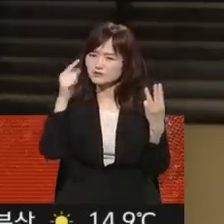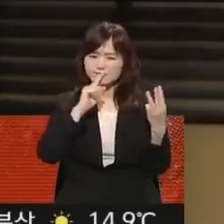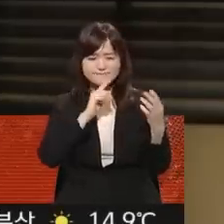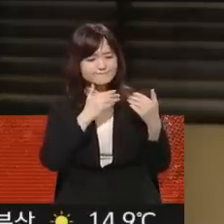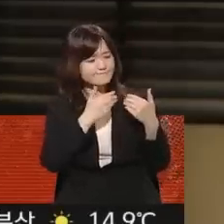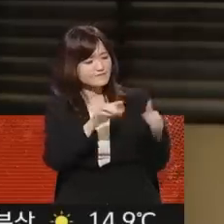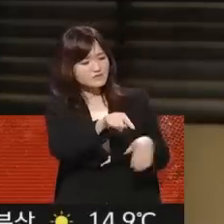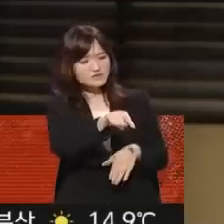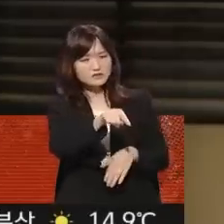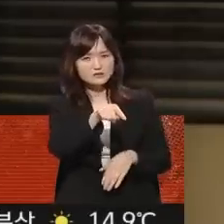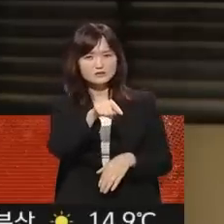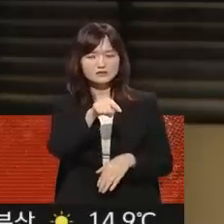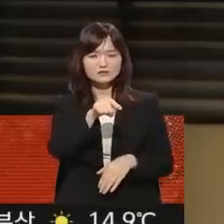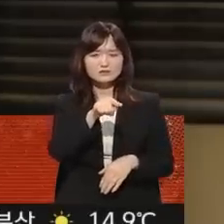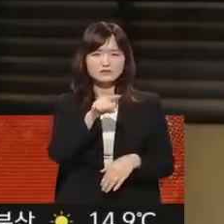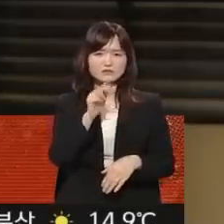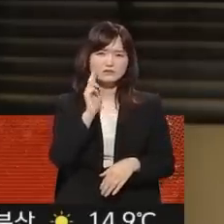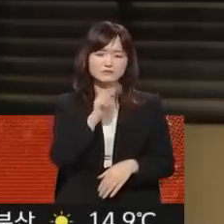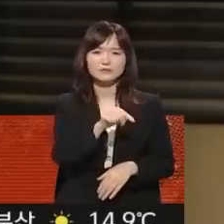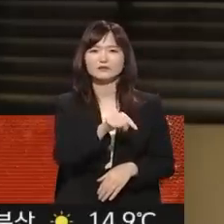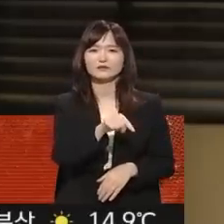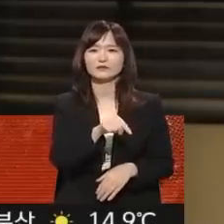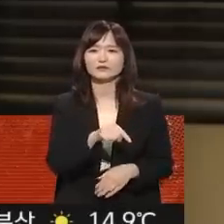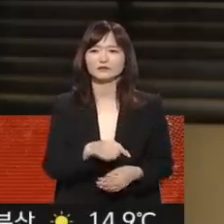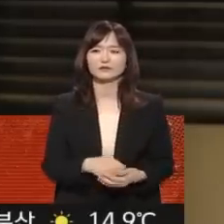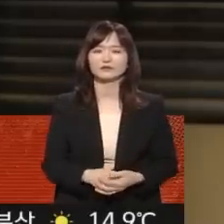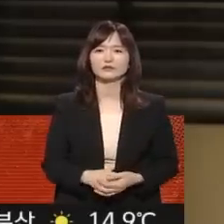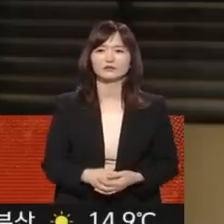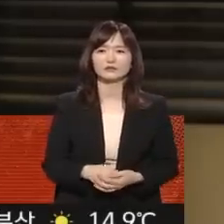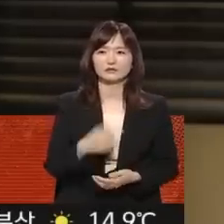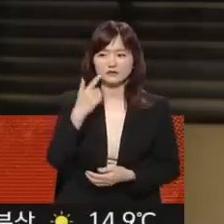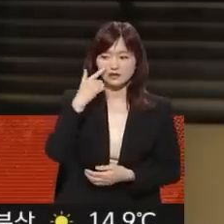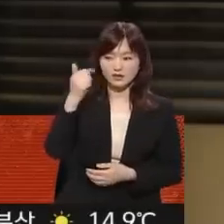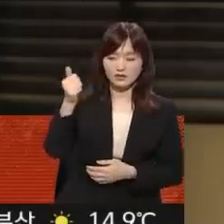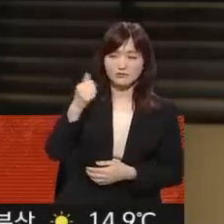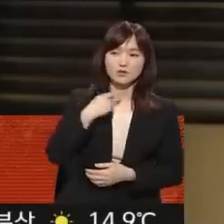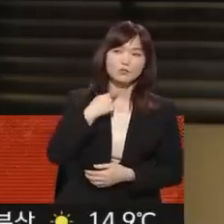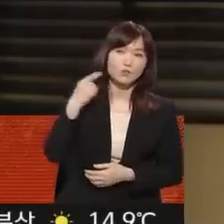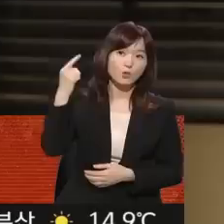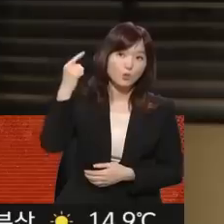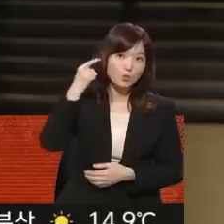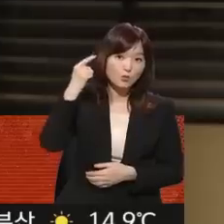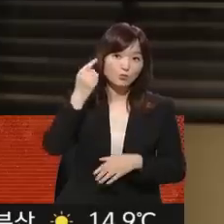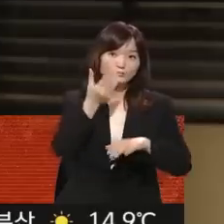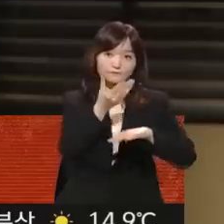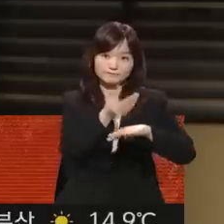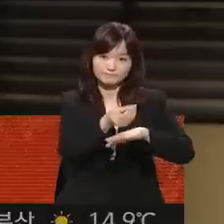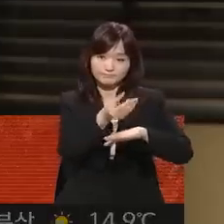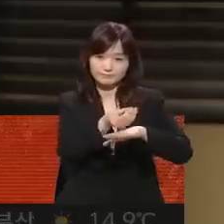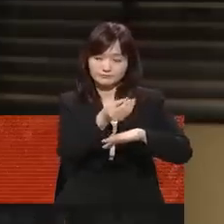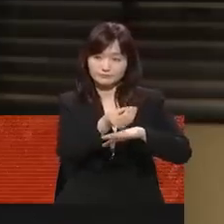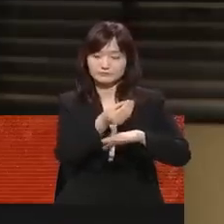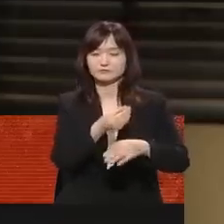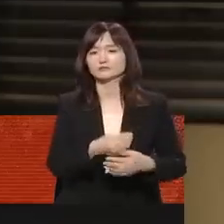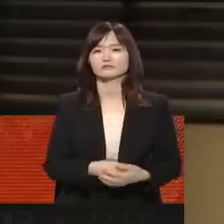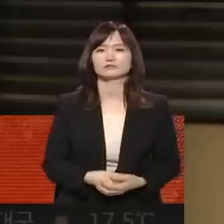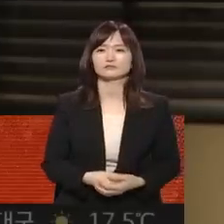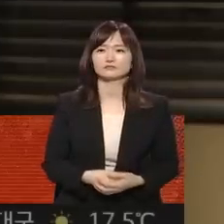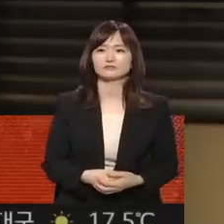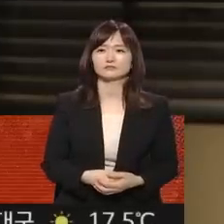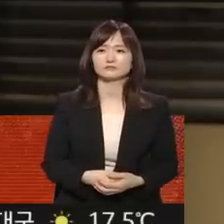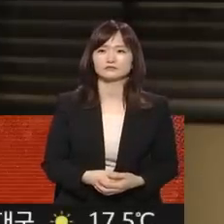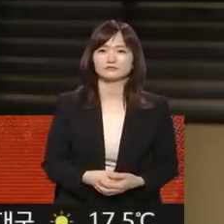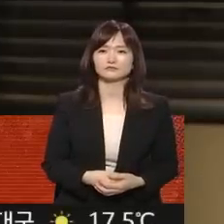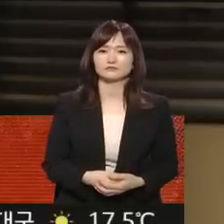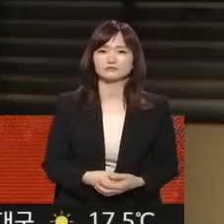폭언이나 폭행 등이 좀 많이 있다 보니까 그때부터 이제 본인의 아빠의 육성과 이번 범행을 범인의 육성을 계속